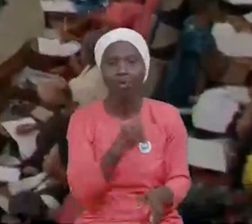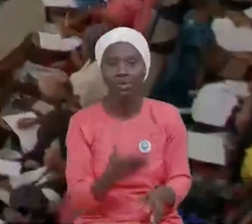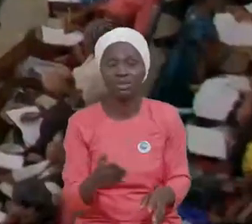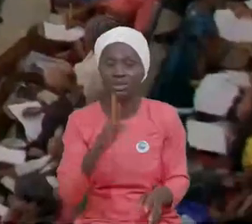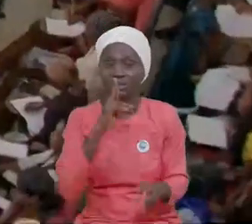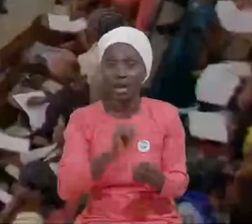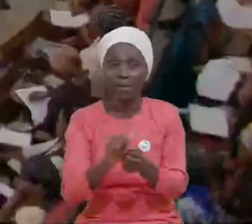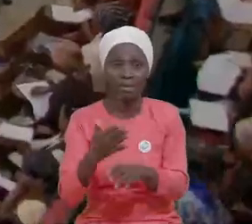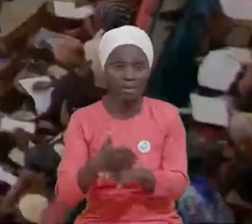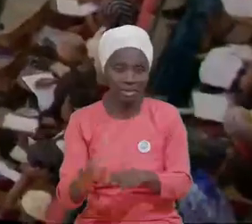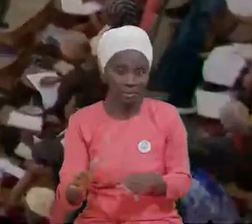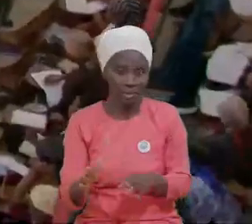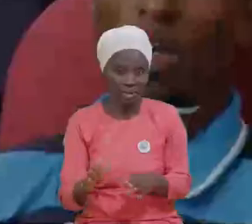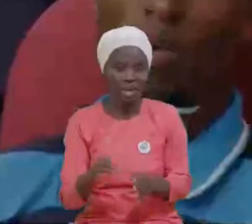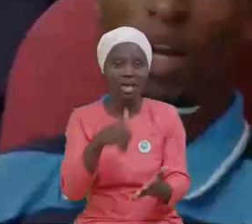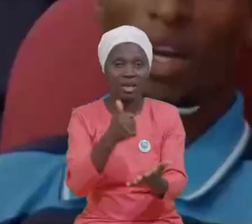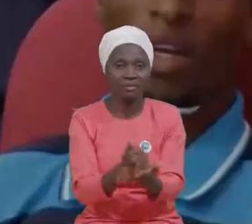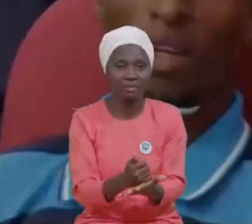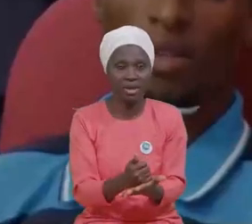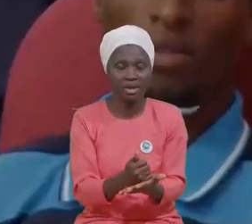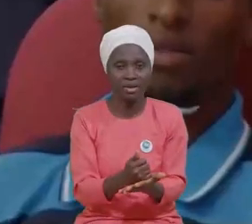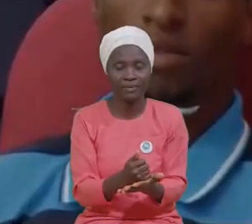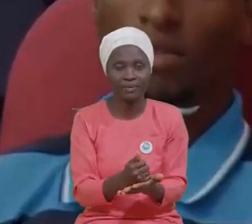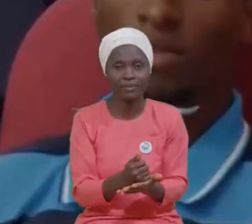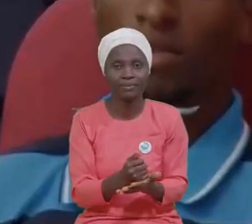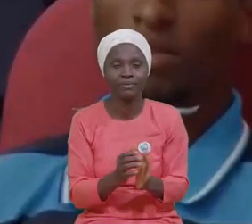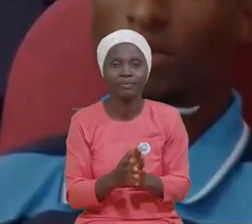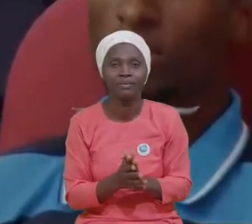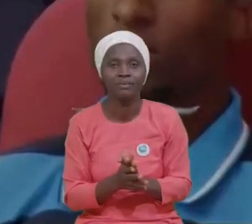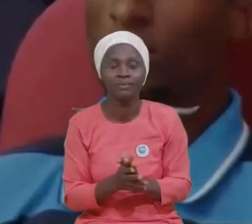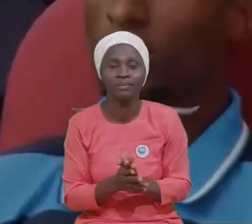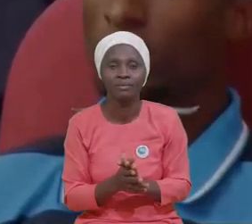passées. Dis Amen, non?